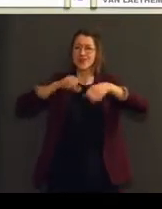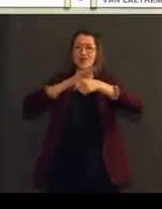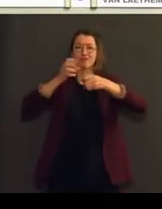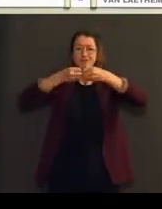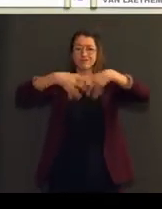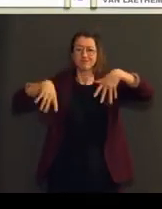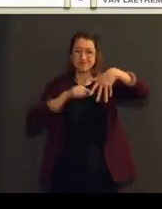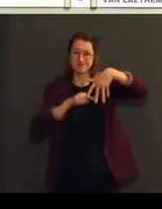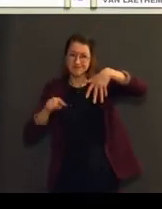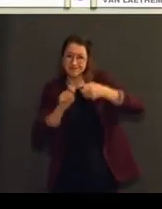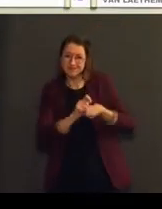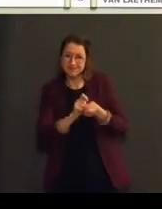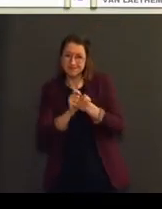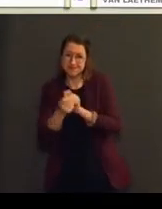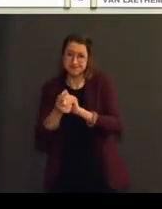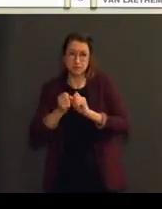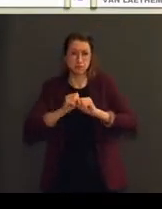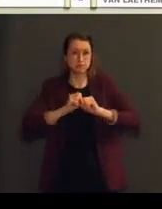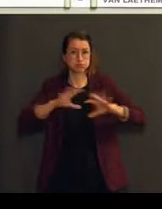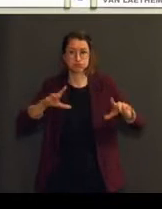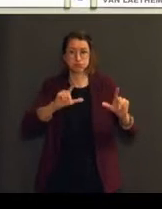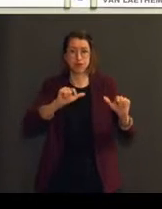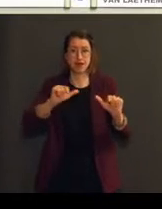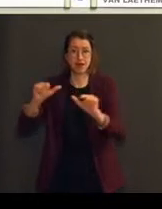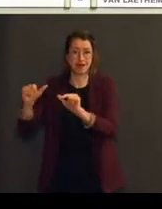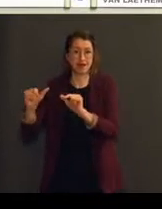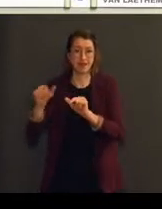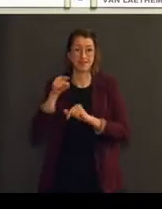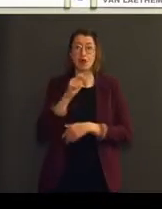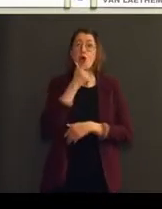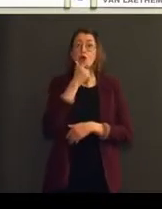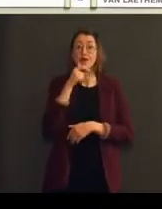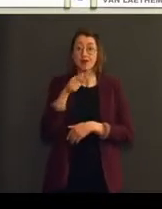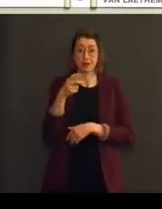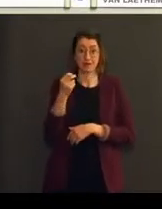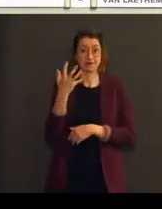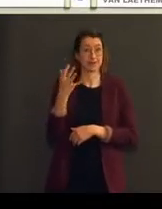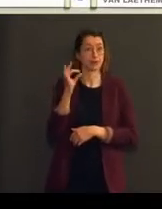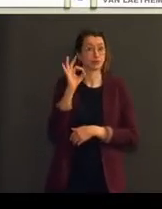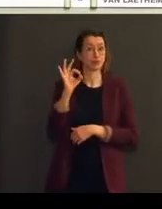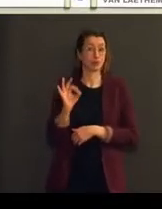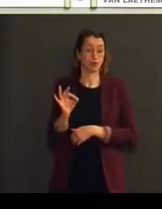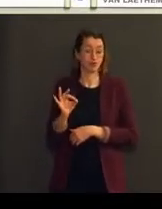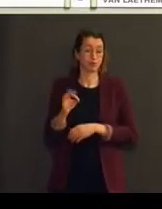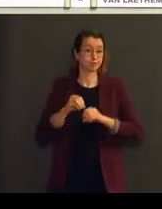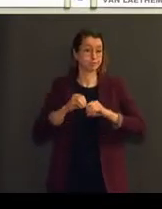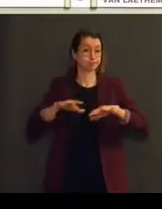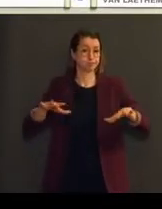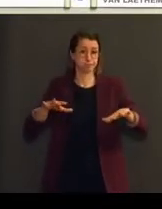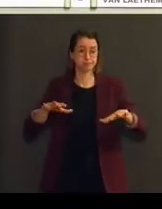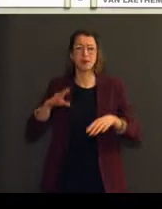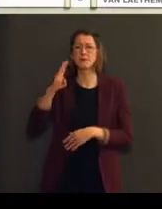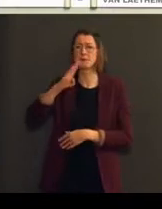de 85%. Pour les variants sud-africains et brésiliens, ils sont tous les deux à peu près au même niveau